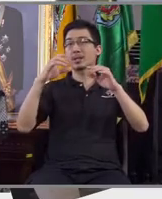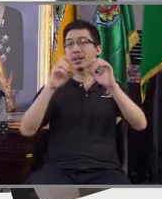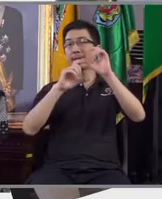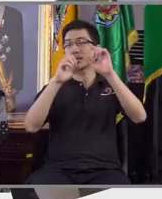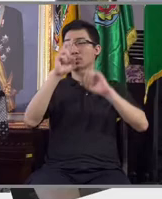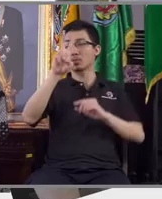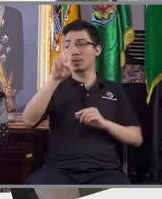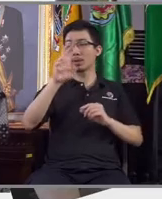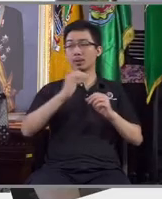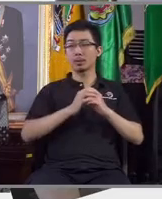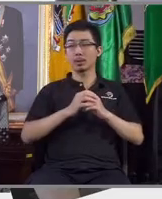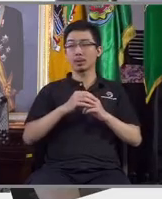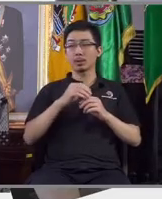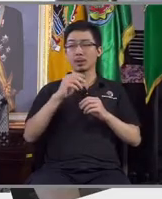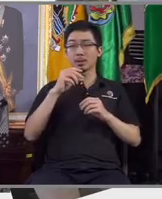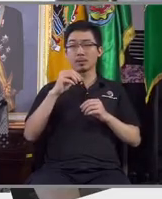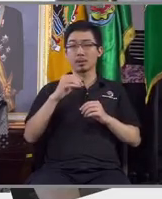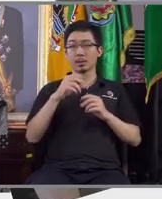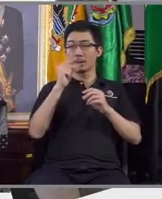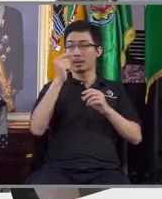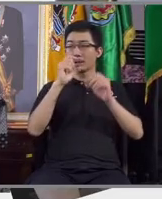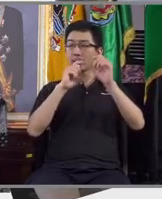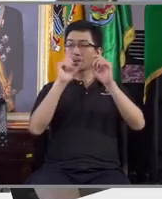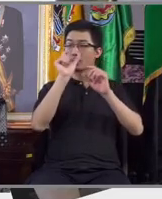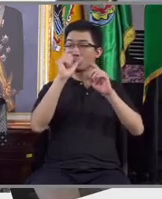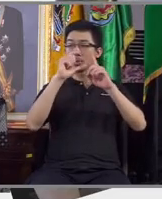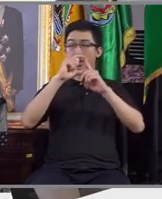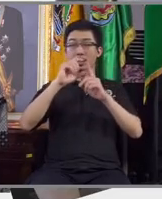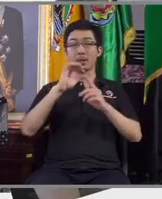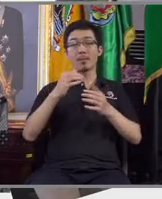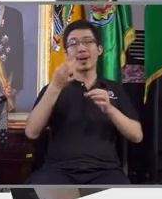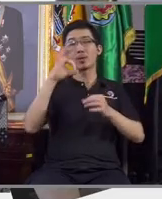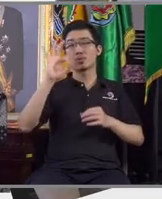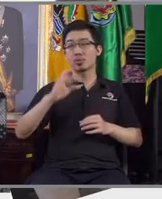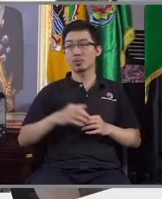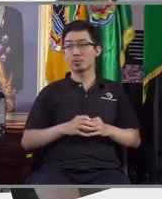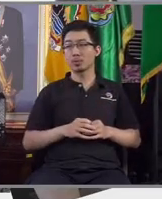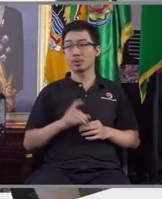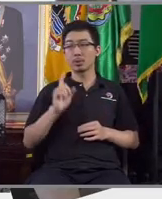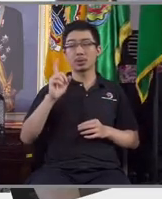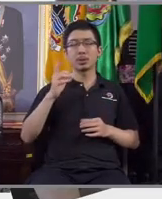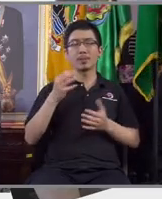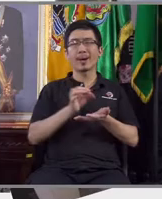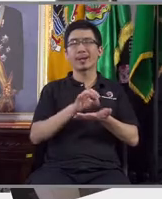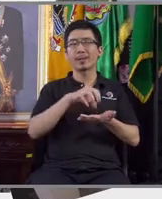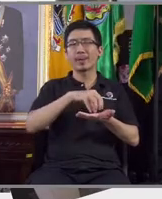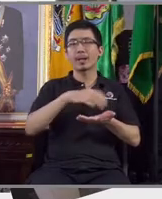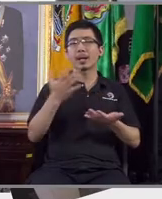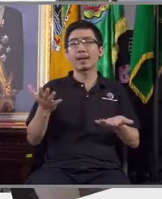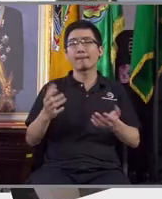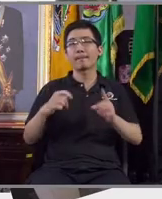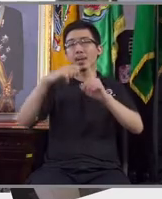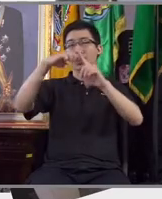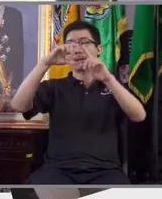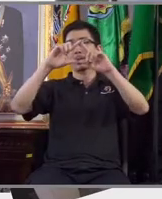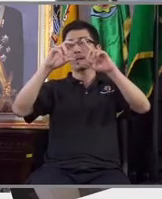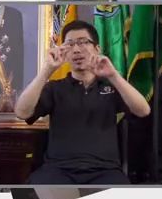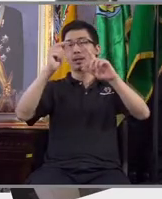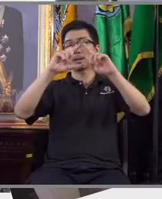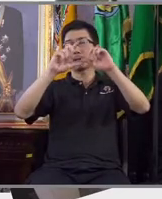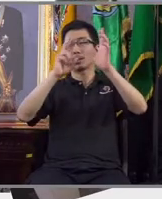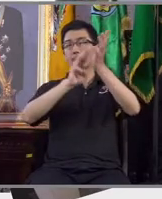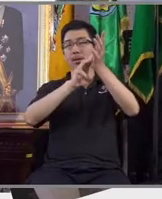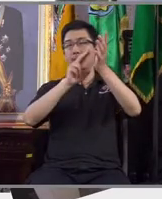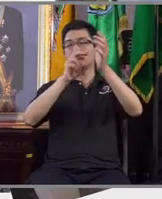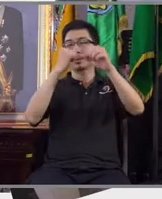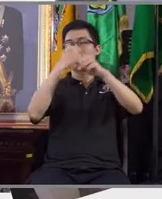umum daerah yang baru sudah kita buka di Karangawen. Upaya promotif dan preventif germas,